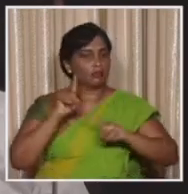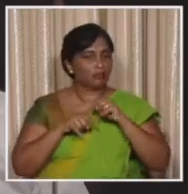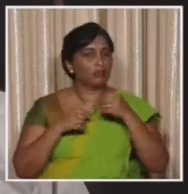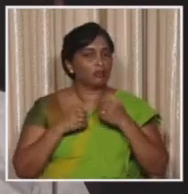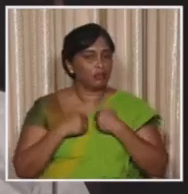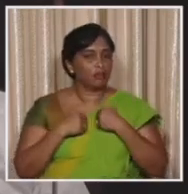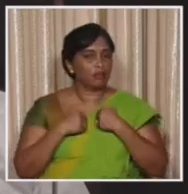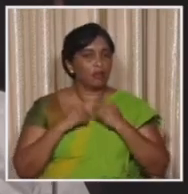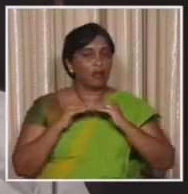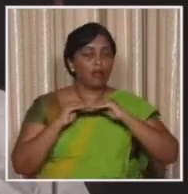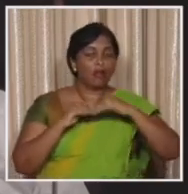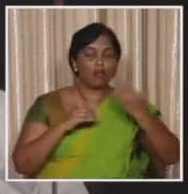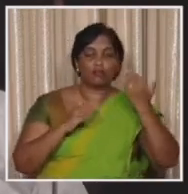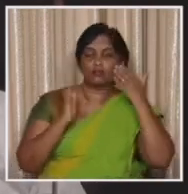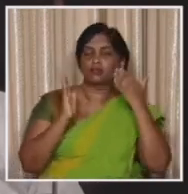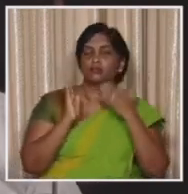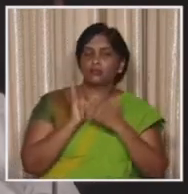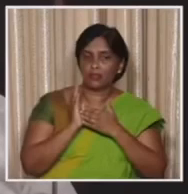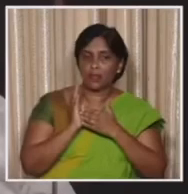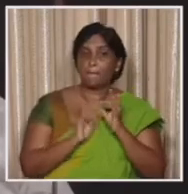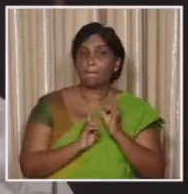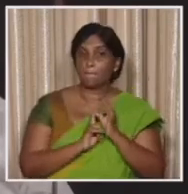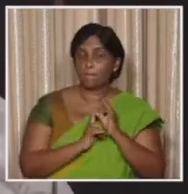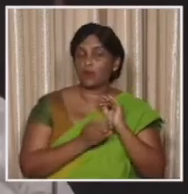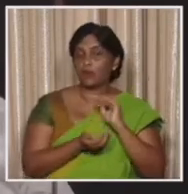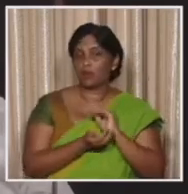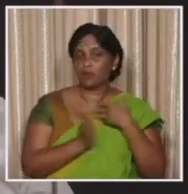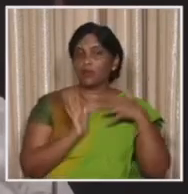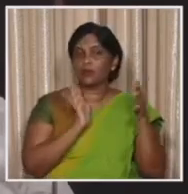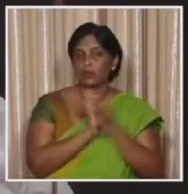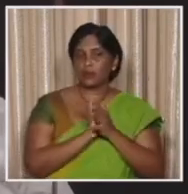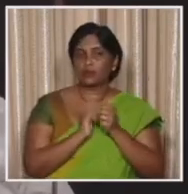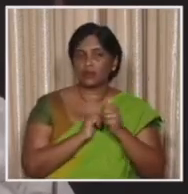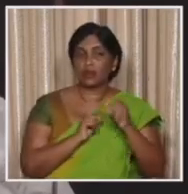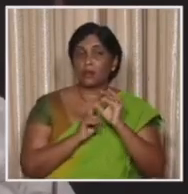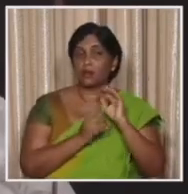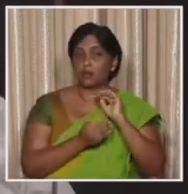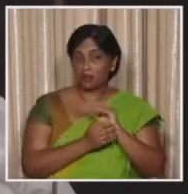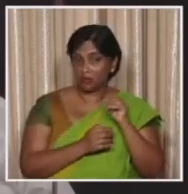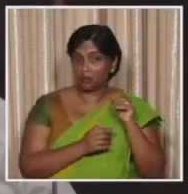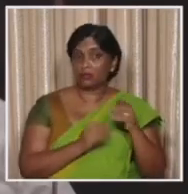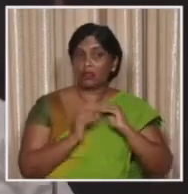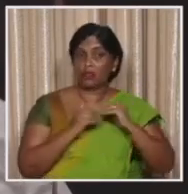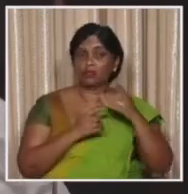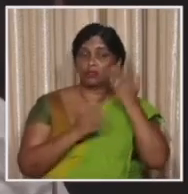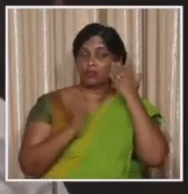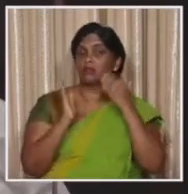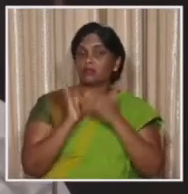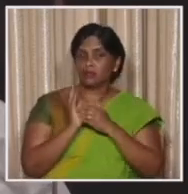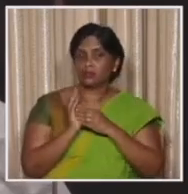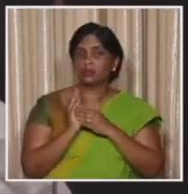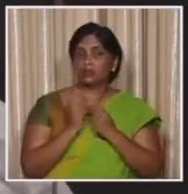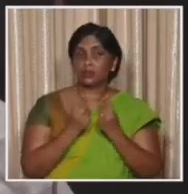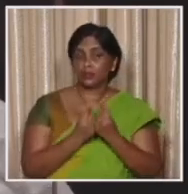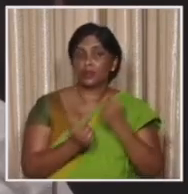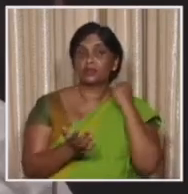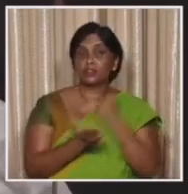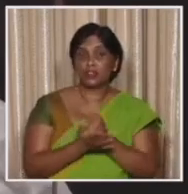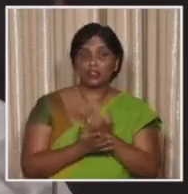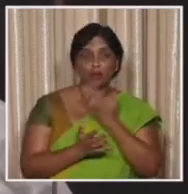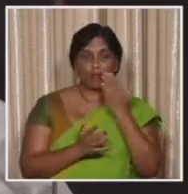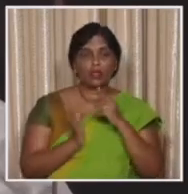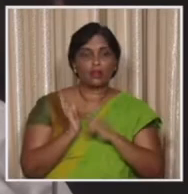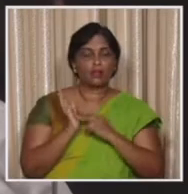අපි අවුට්සෝස් මොඩල් එකකට යන්න පෞද්ගලික අංශයත් එක්ක දැන්ටත් වැඩ කරනවා. මේ පෞද්ගලික අංශේ අවුට්සෝස් මොඩල් එකට ඒගොල්ලන්ට ඒ වෙලාවම සහතික කරන්න පුළුවන්